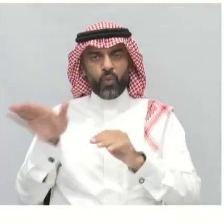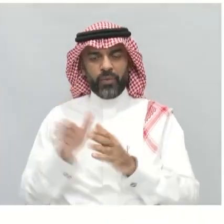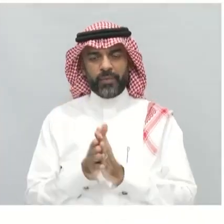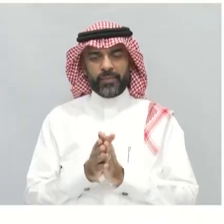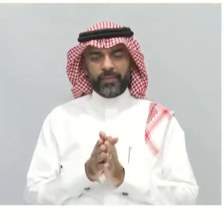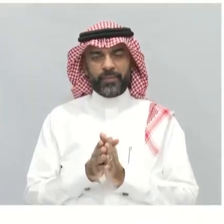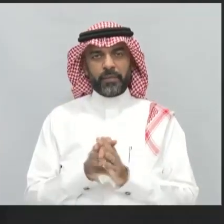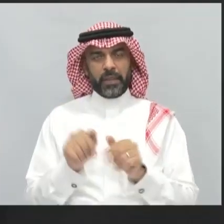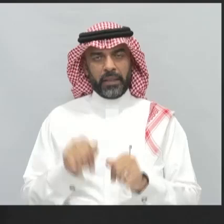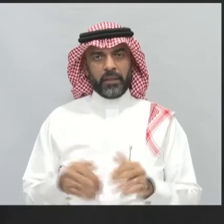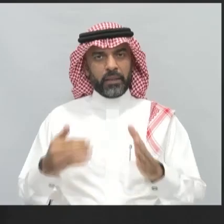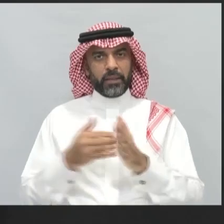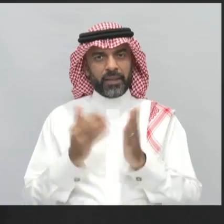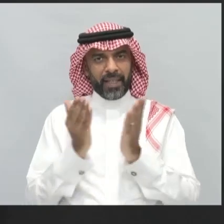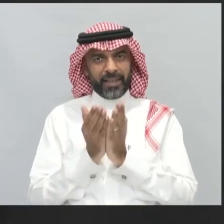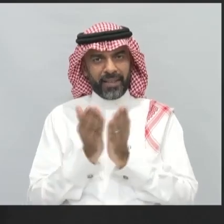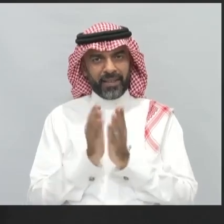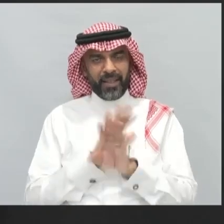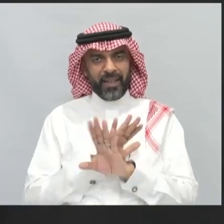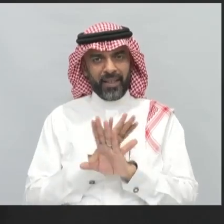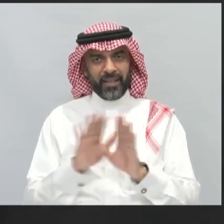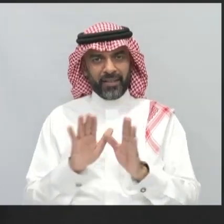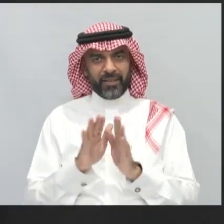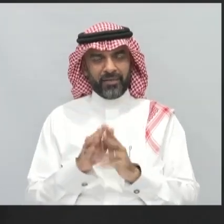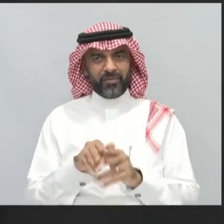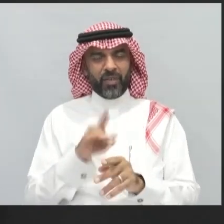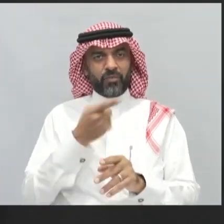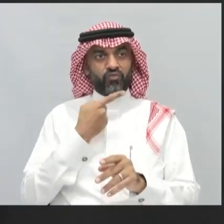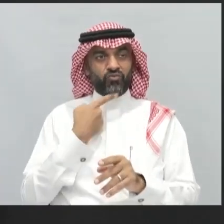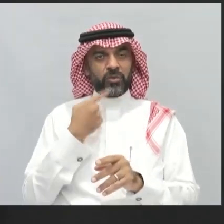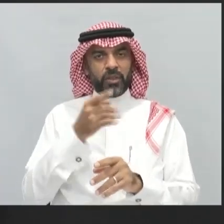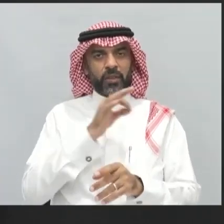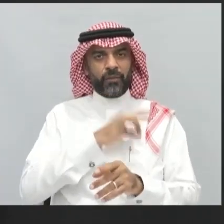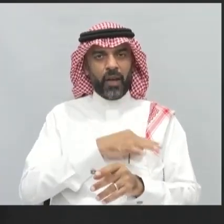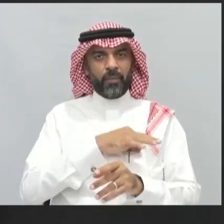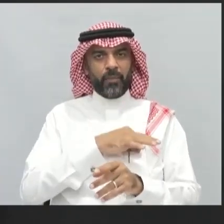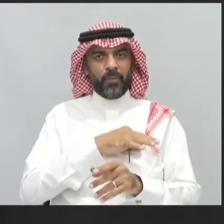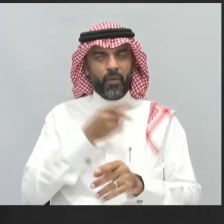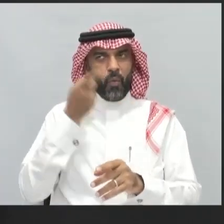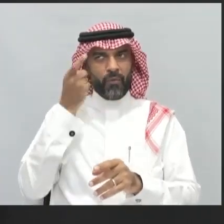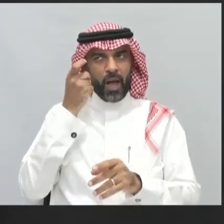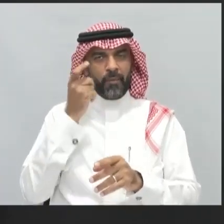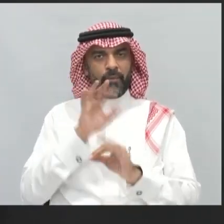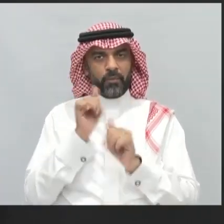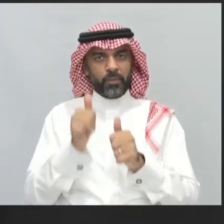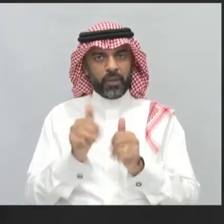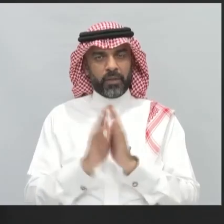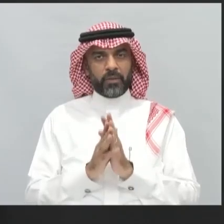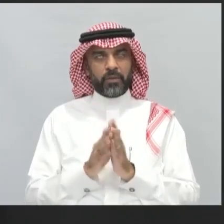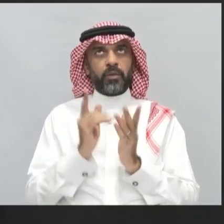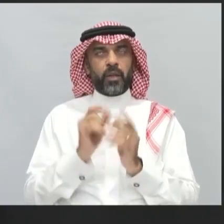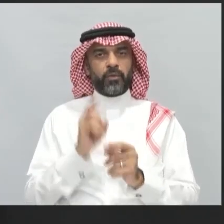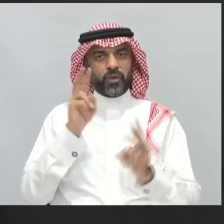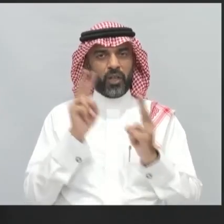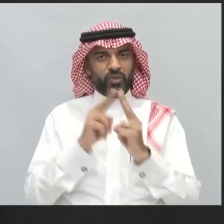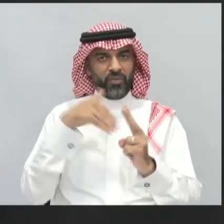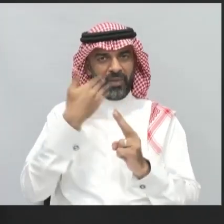اليوم املوا ان يكون كل واحد منكم قد استوعب هذا الدرس واستفاد منه والى لقاء قادم باذن